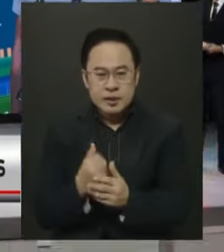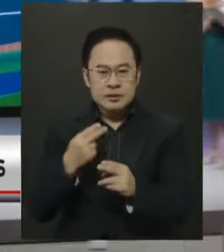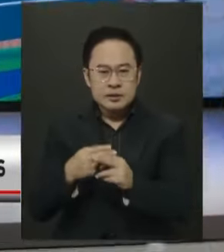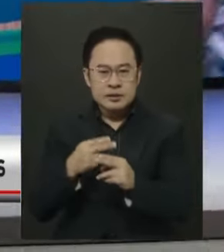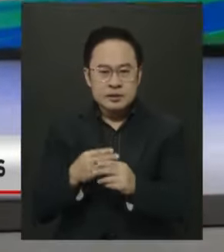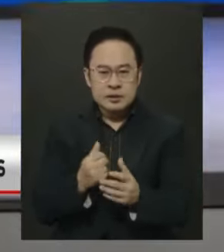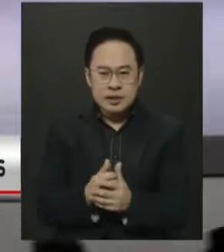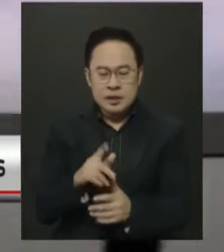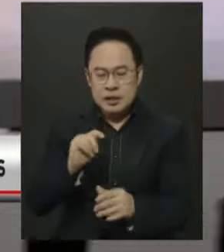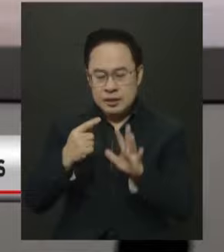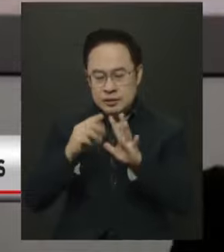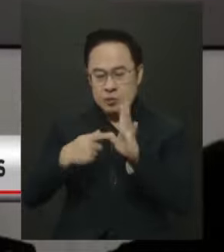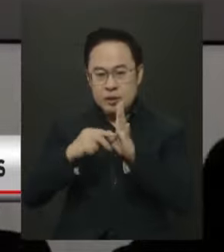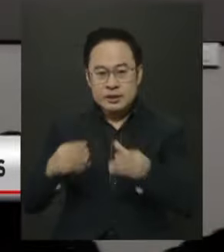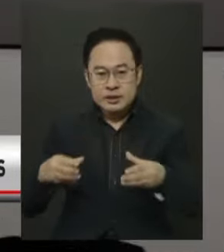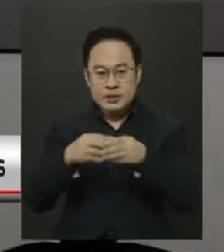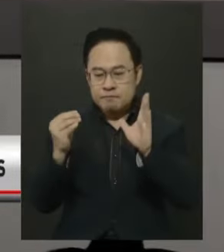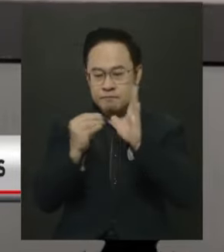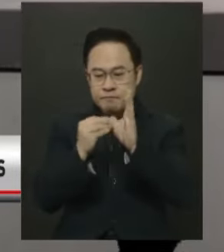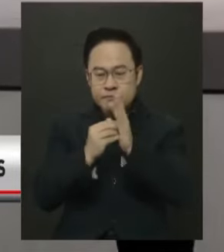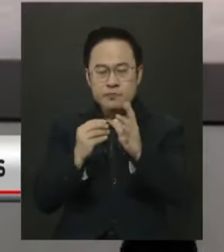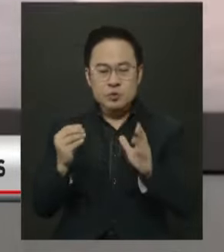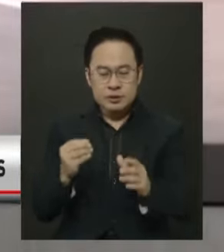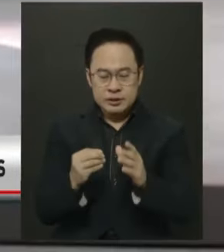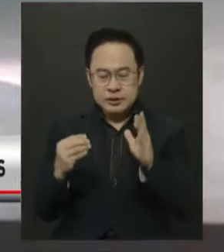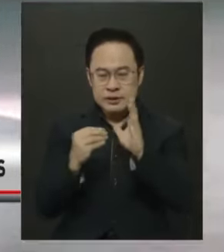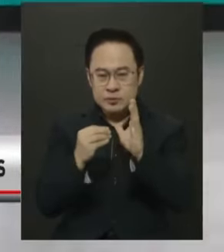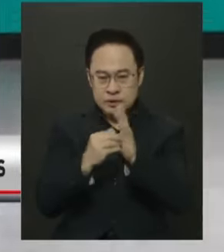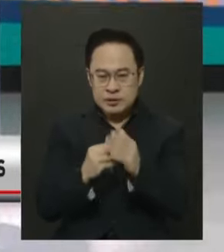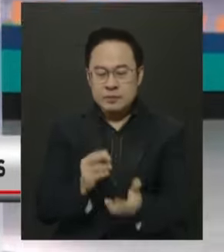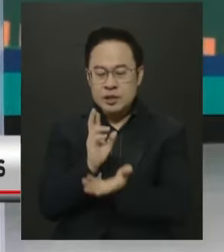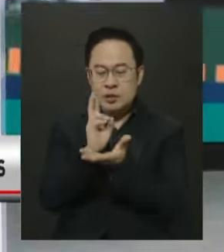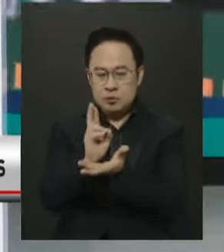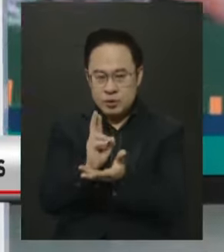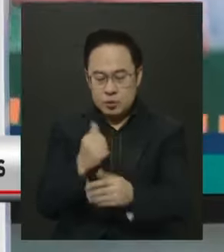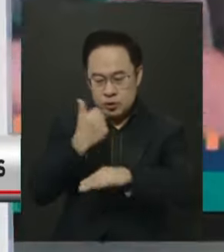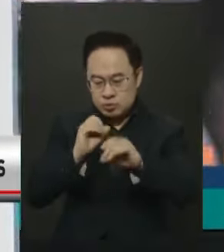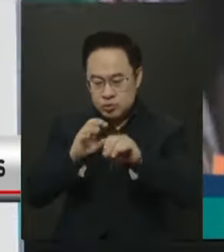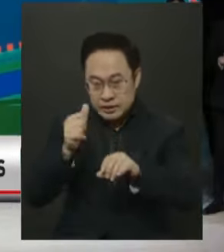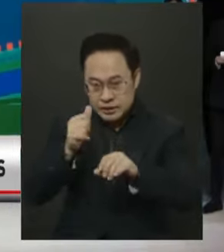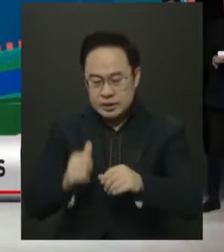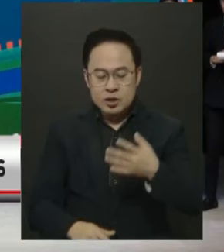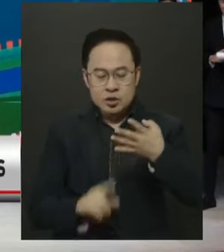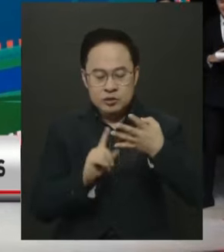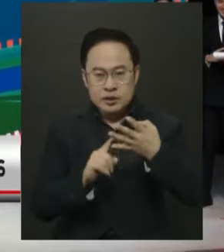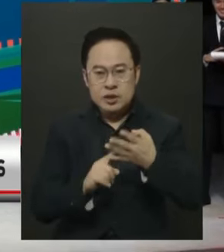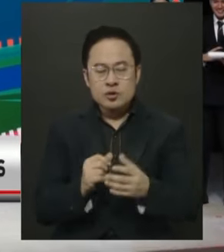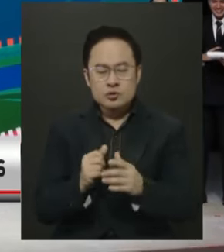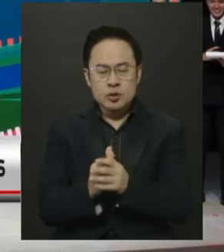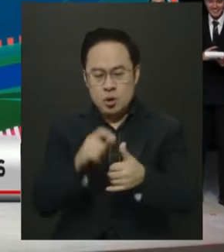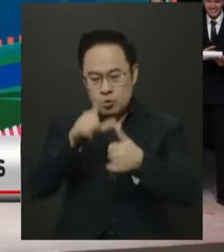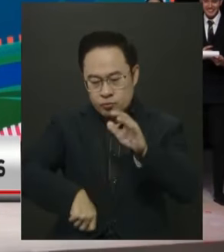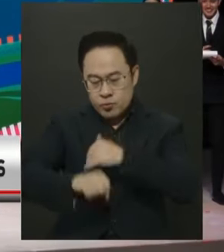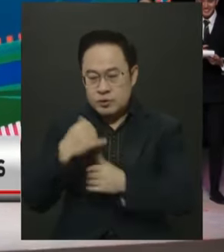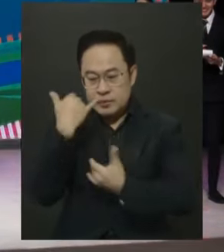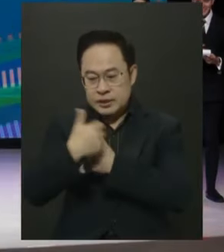วสีปานครัจาก True Bangkok Unitedครัางวัลนัฟบอลต่ชาิเยี่มแ่งปี เป็ Villain Motor จากการท่าเหือ F4